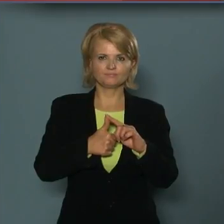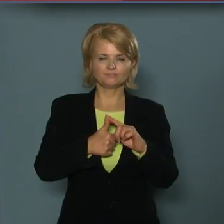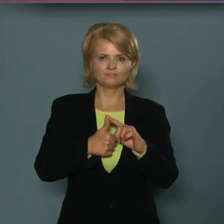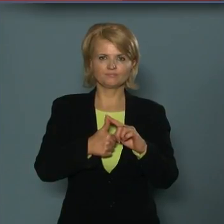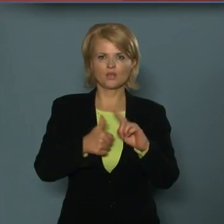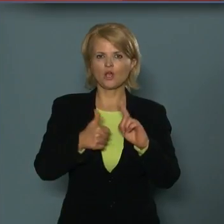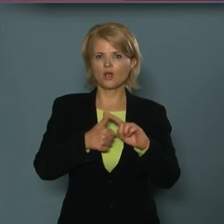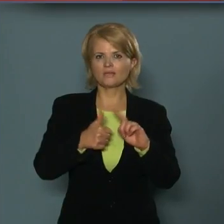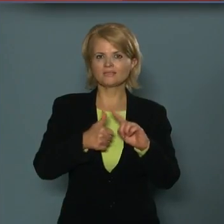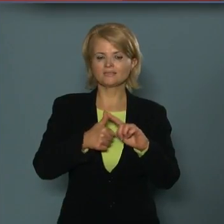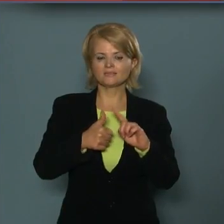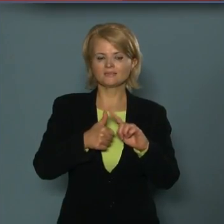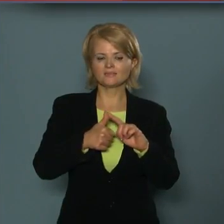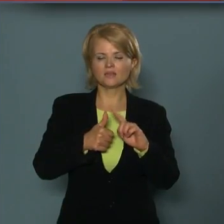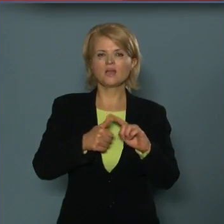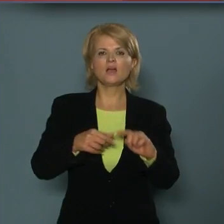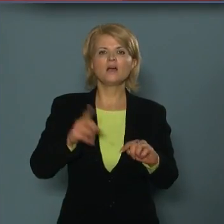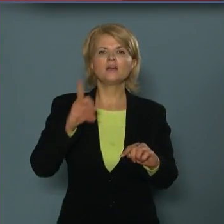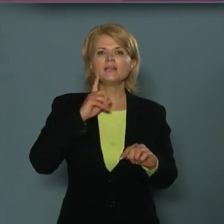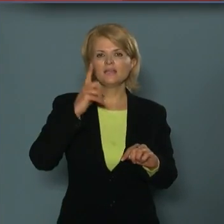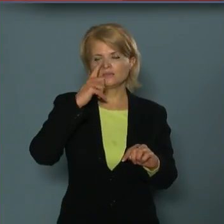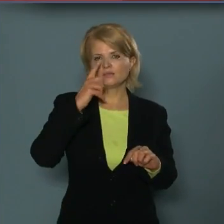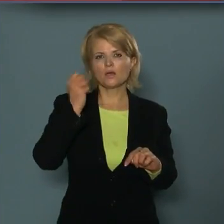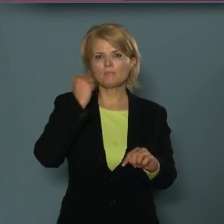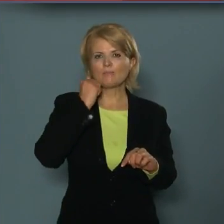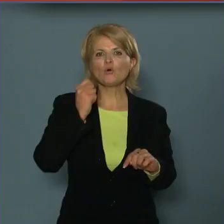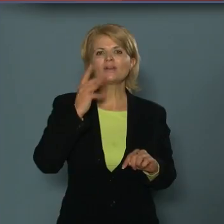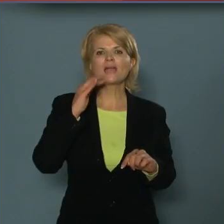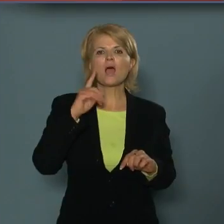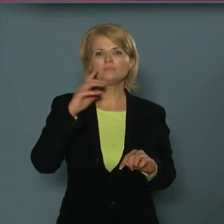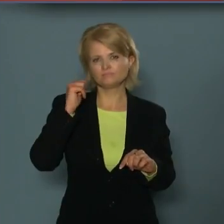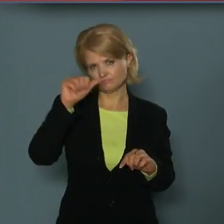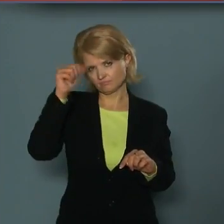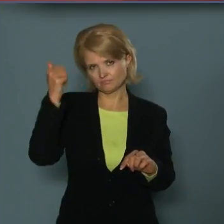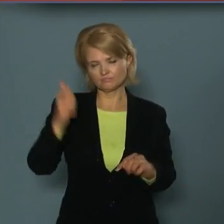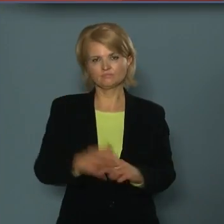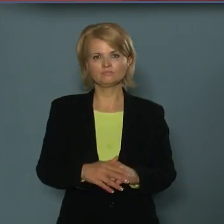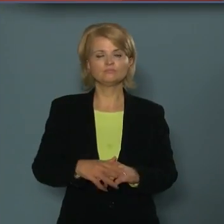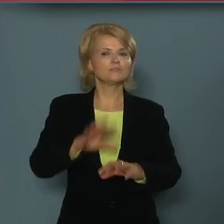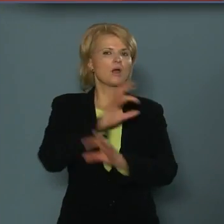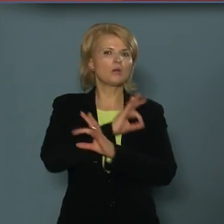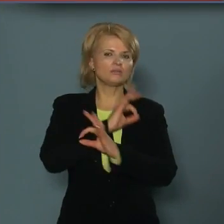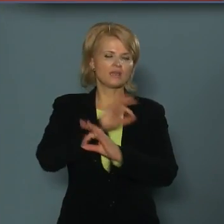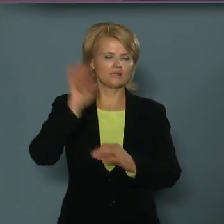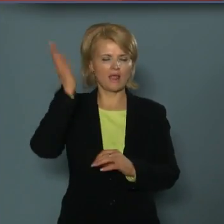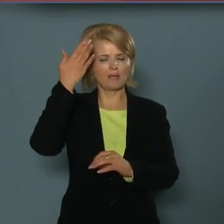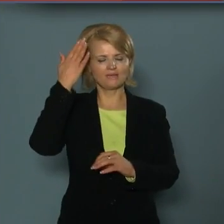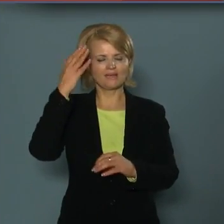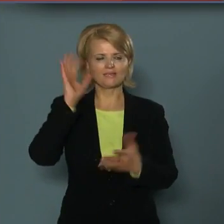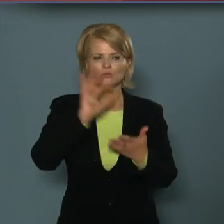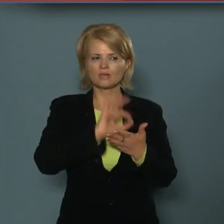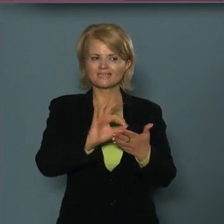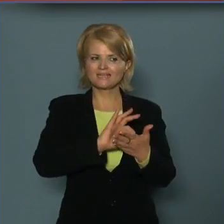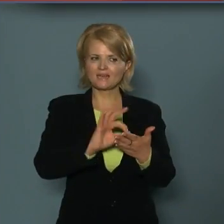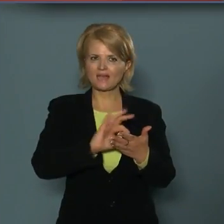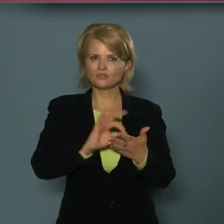jelzőt viselheti idézőjelvetével, vagy in memoriam, tekintett arra, hogy olyan halottainkra emlékezünk, akiknek az írásai